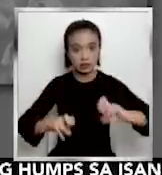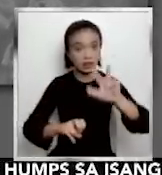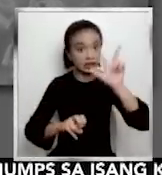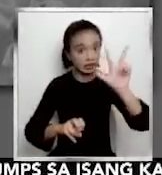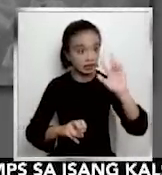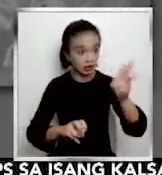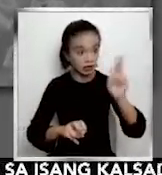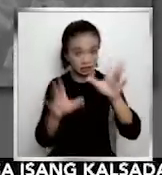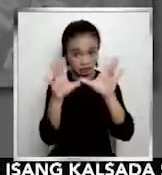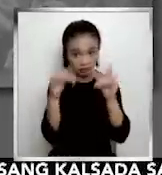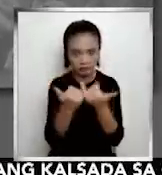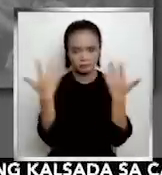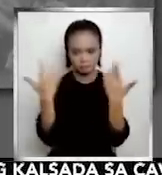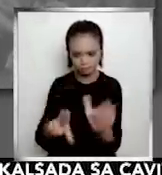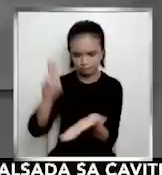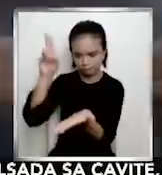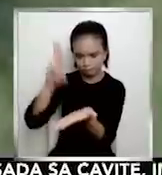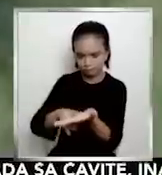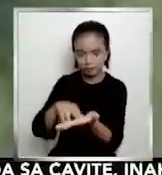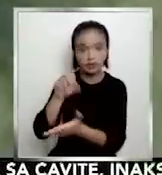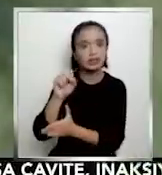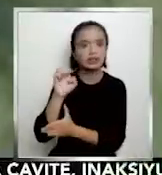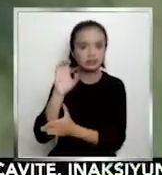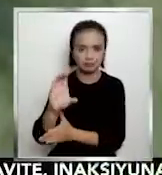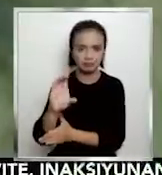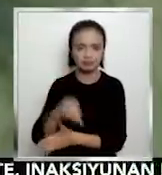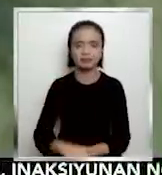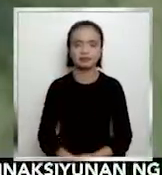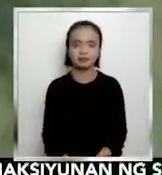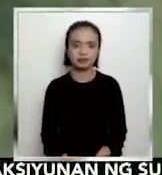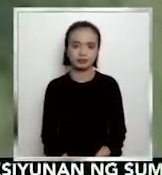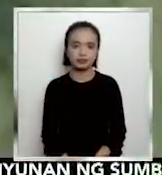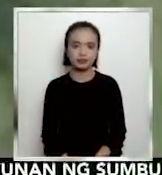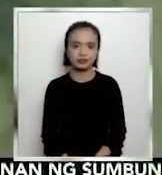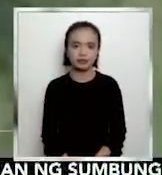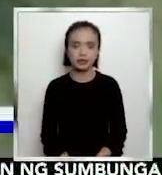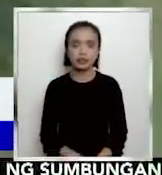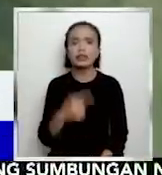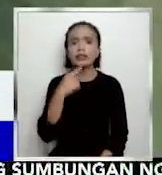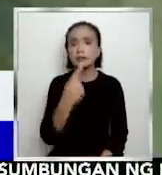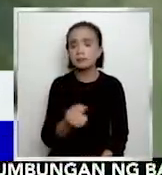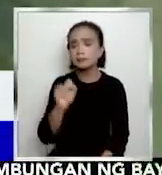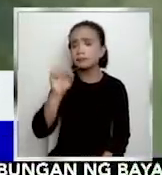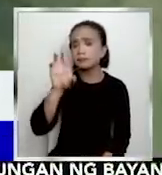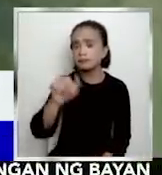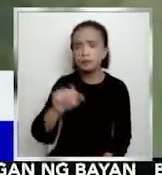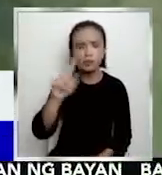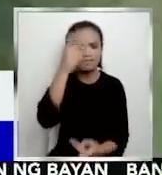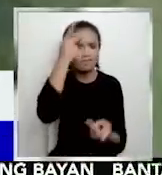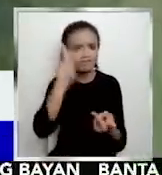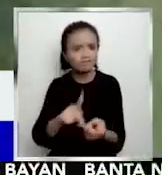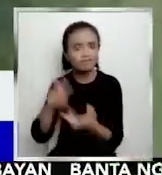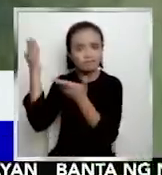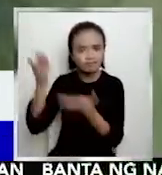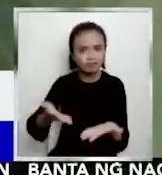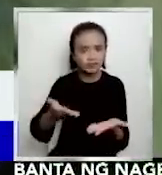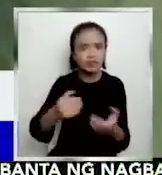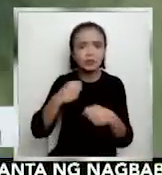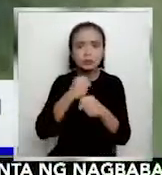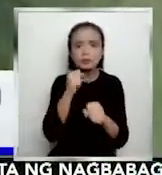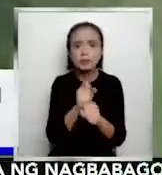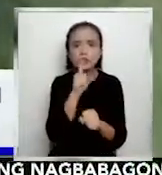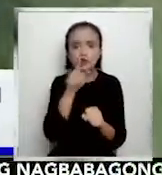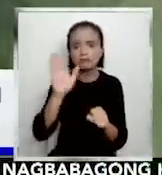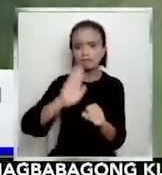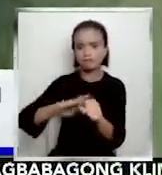sa Securities and Exchange Commission. Ayon sa SRA, layo ng importasyon na masiguro ang sapat na supply na asukal at